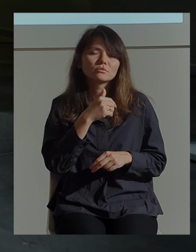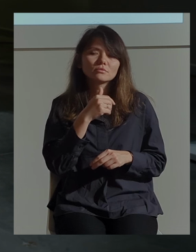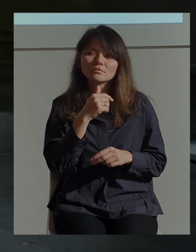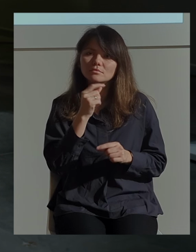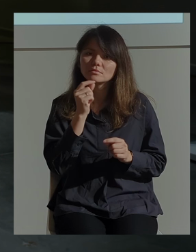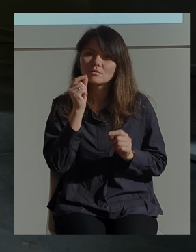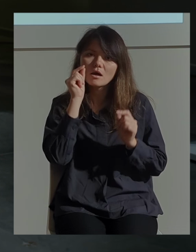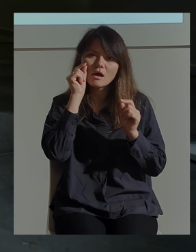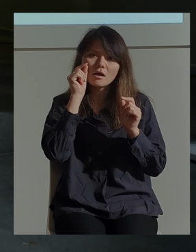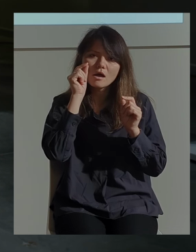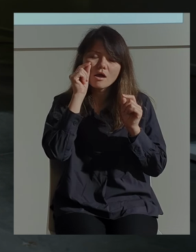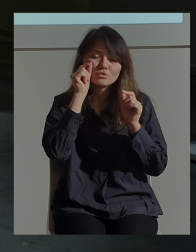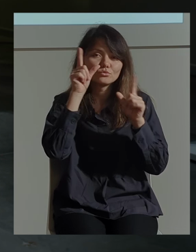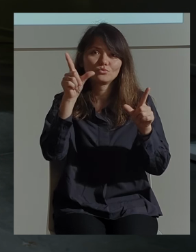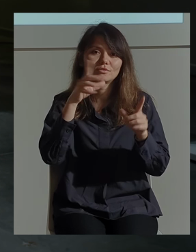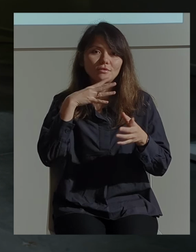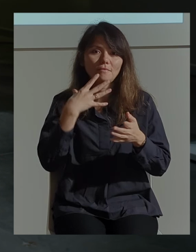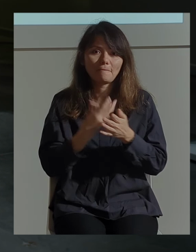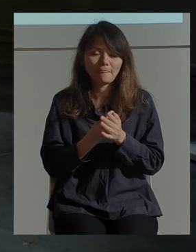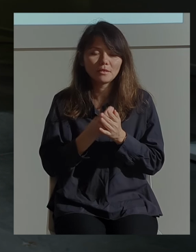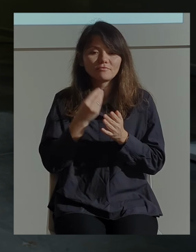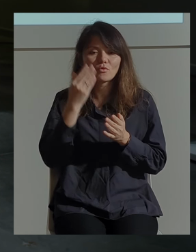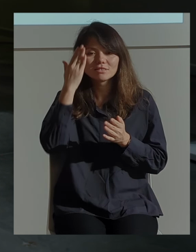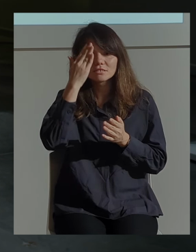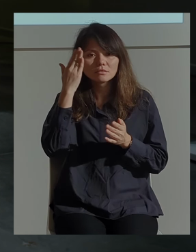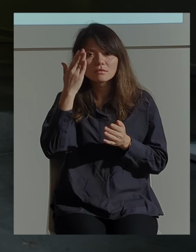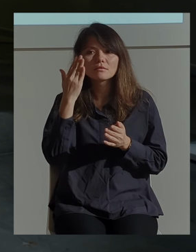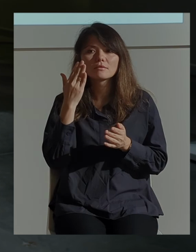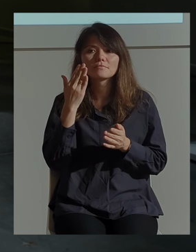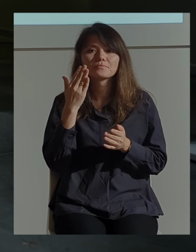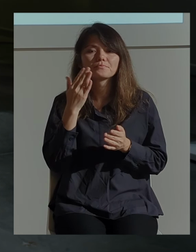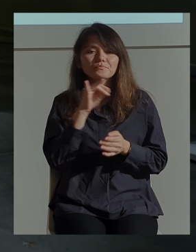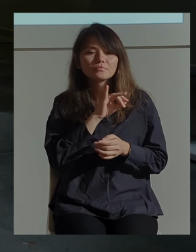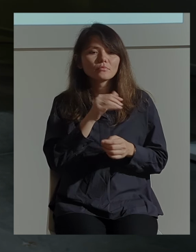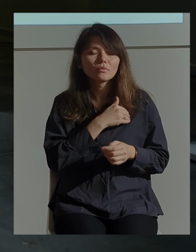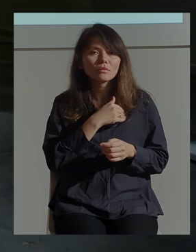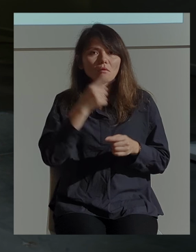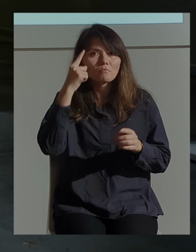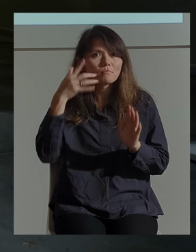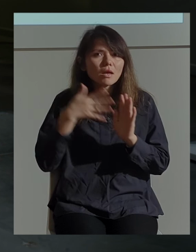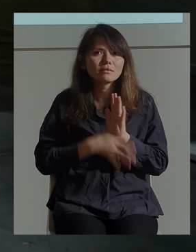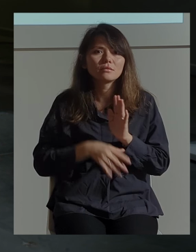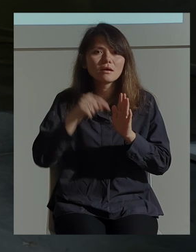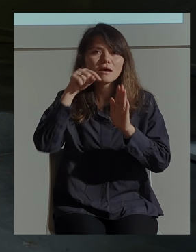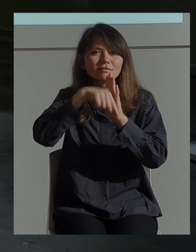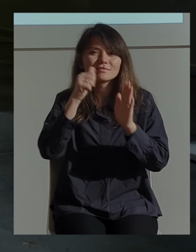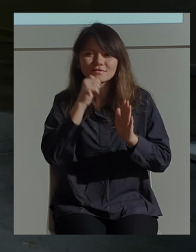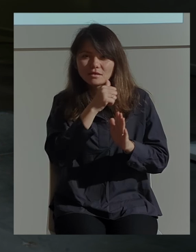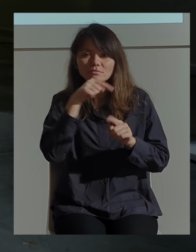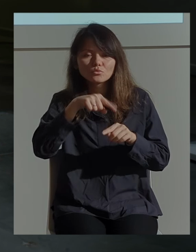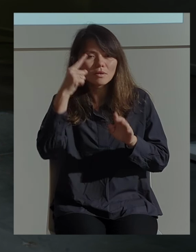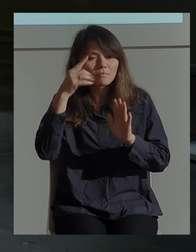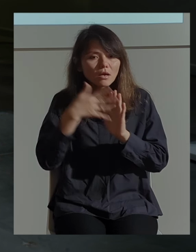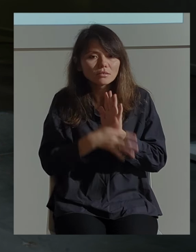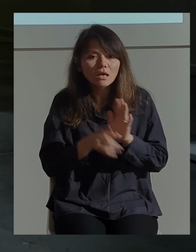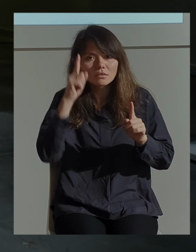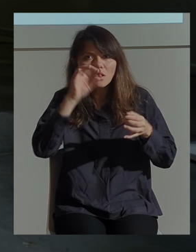а от своего сна очутиться вот в этом пространстве сакрального чтобы понять ту логику в котором это